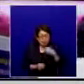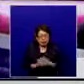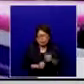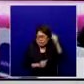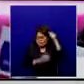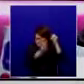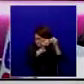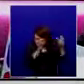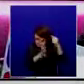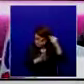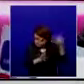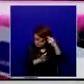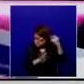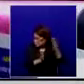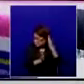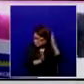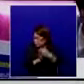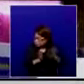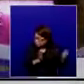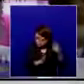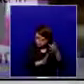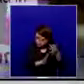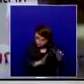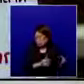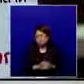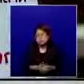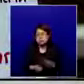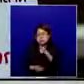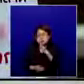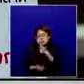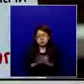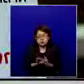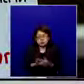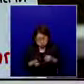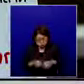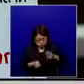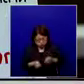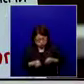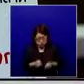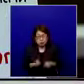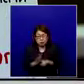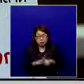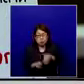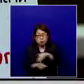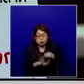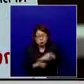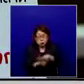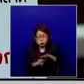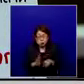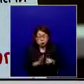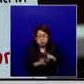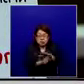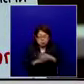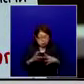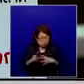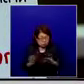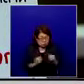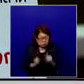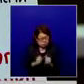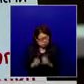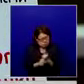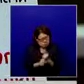การณ์เพราะว่าอย่างน้อยเนี่ยเศรษฐกิจจะอยู่กับเราอีกเนี่ยโควิดอยู่เราอีก2ปี3ปีแล้วหลังโควิด